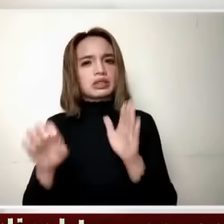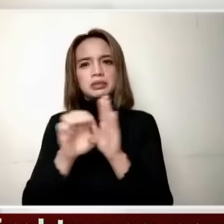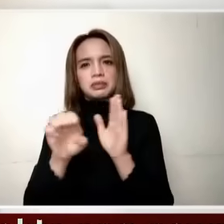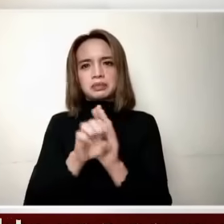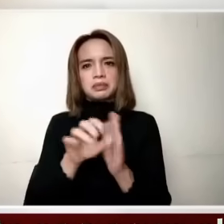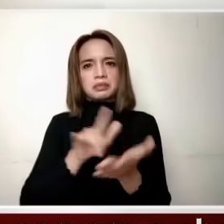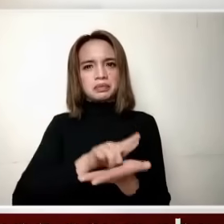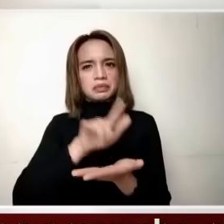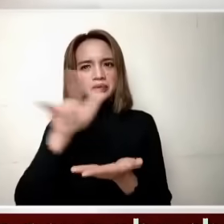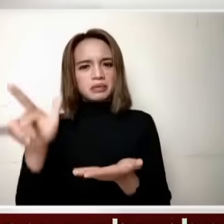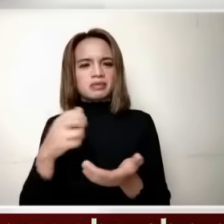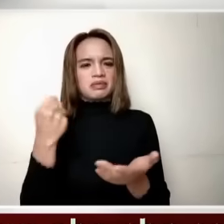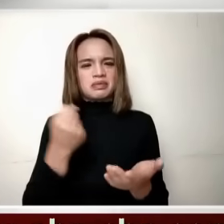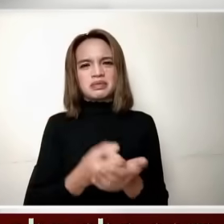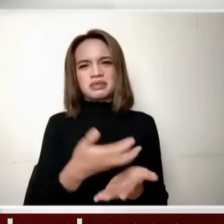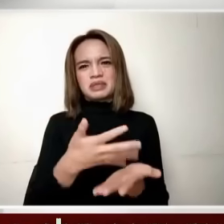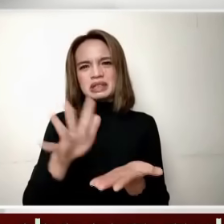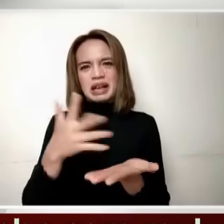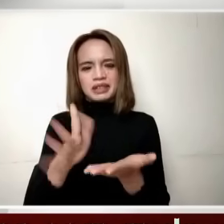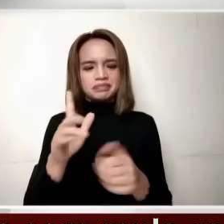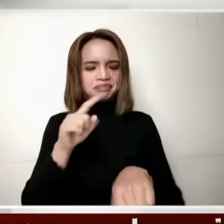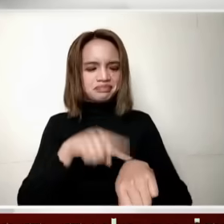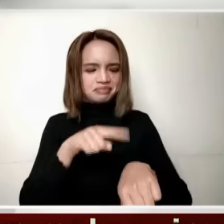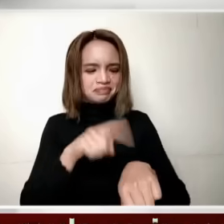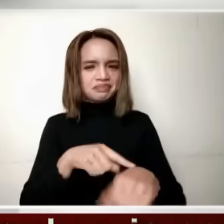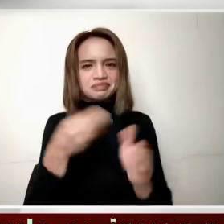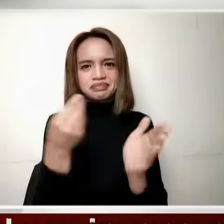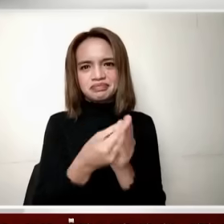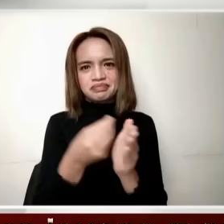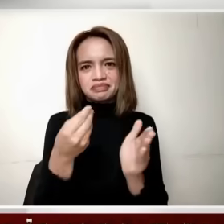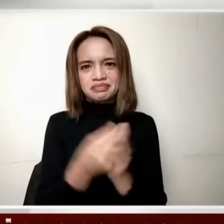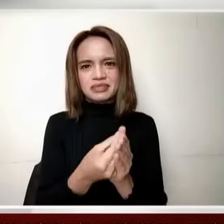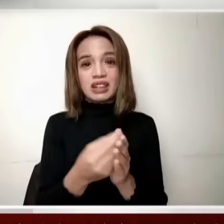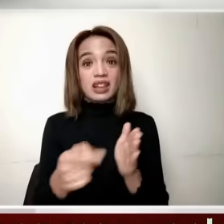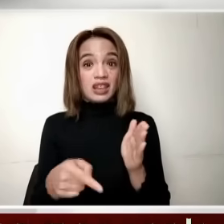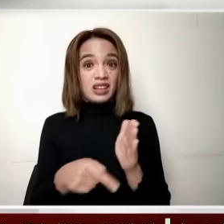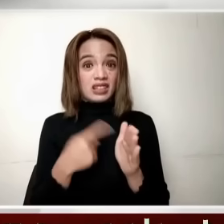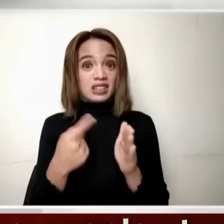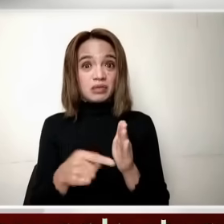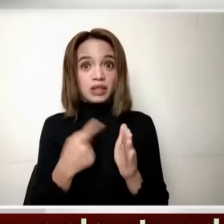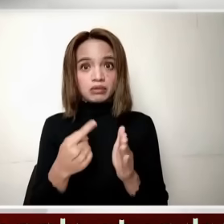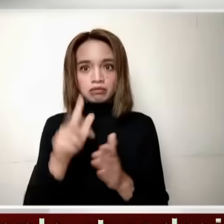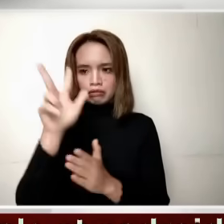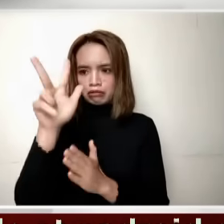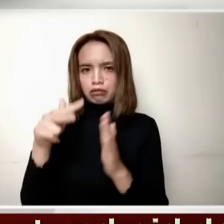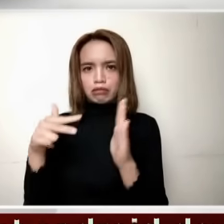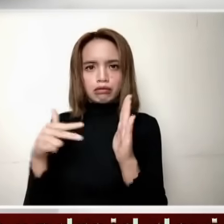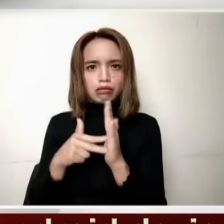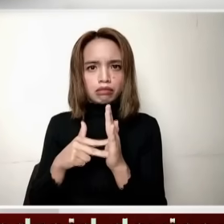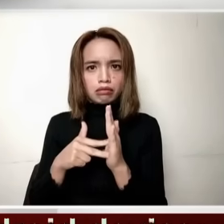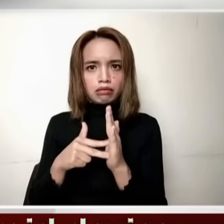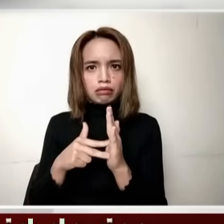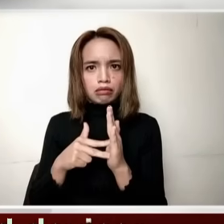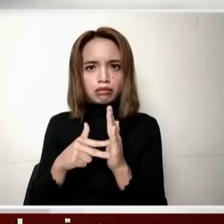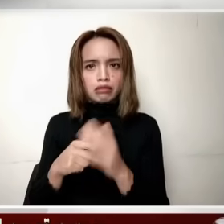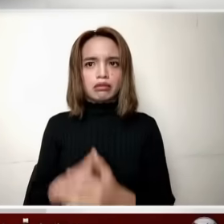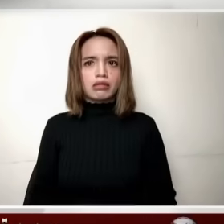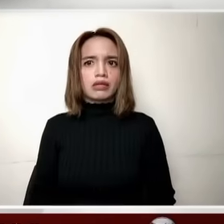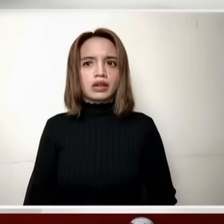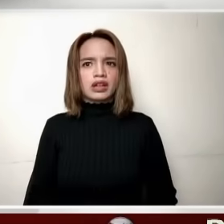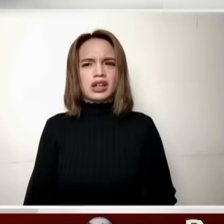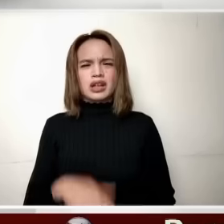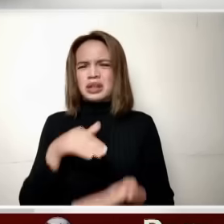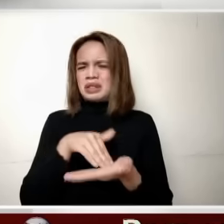pera, sayang sa time. I check some clinics, sometimes it's 3,500. Some expensive